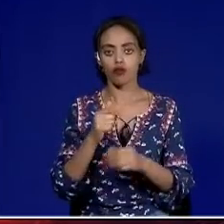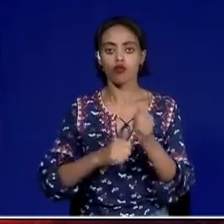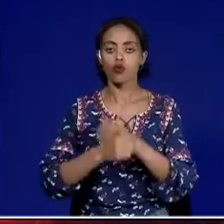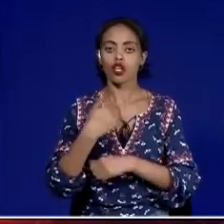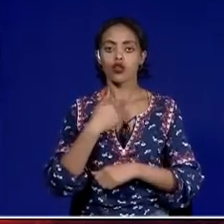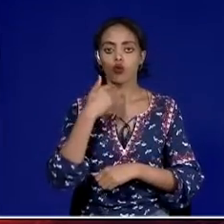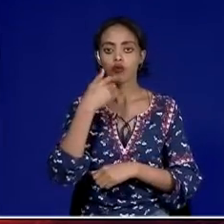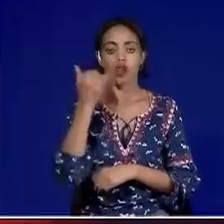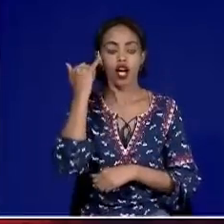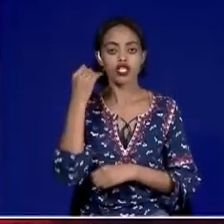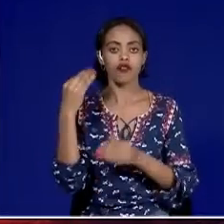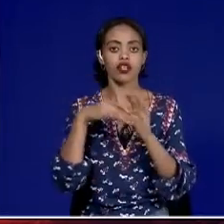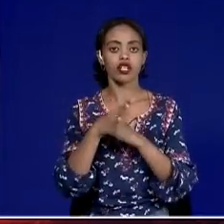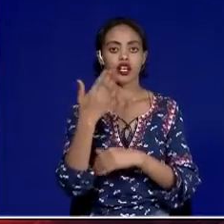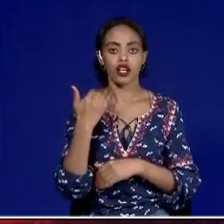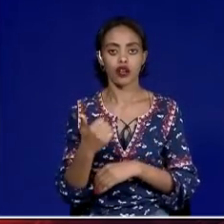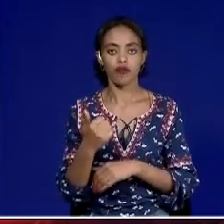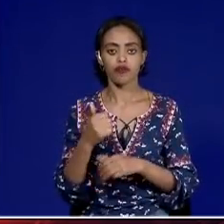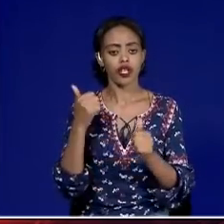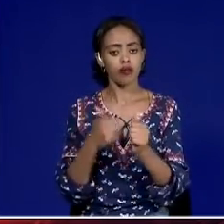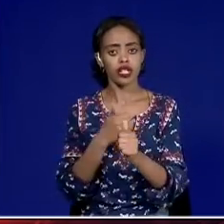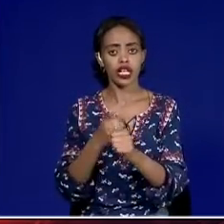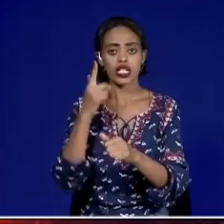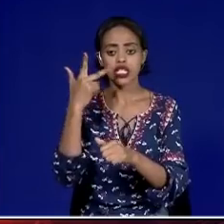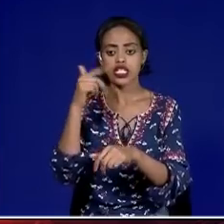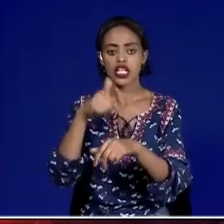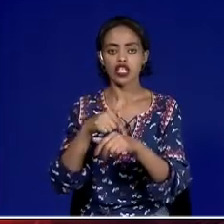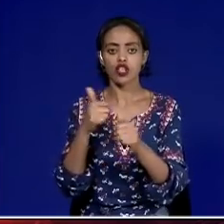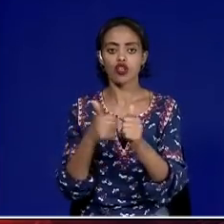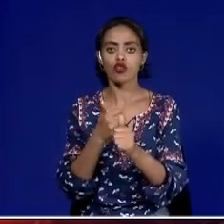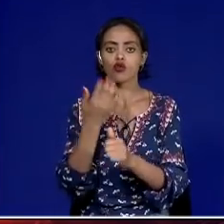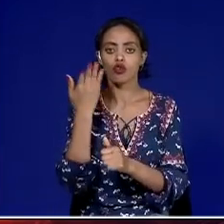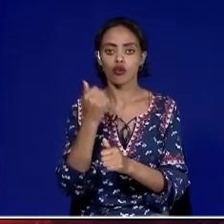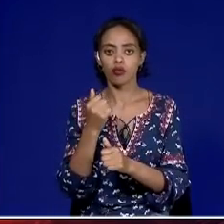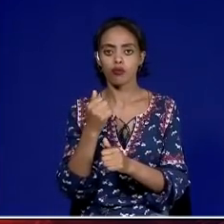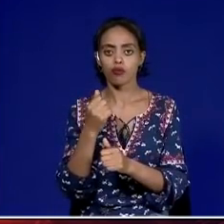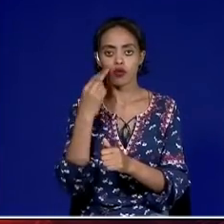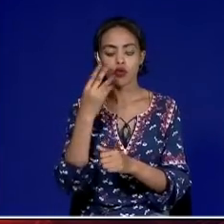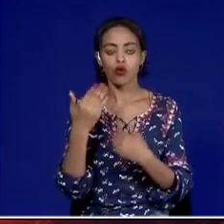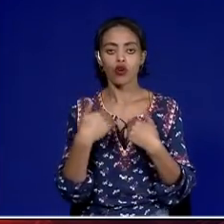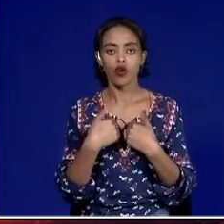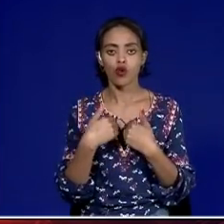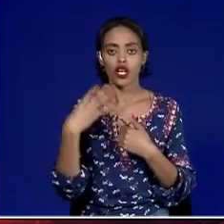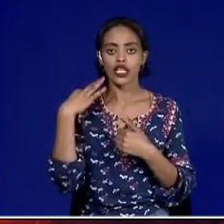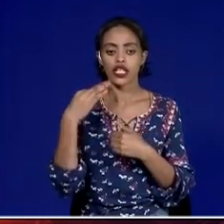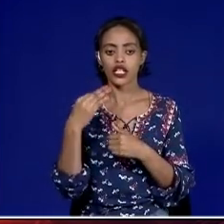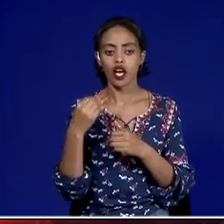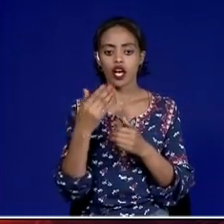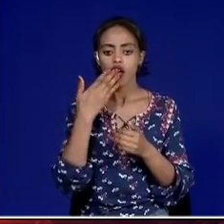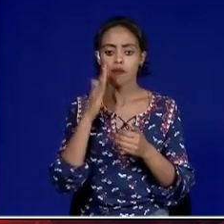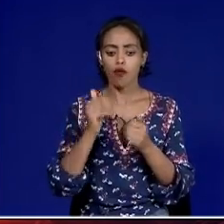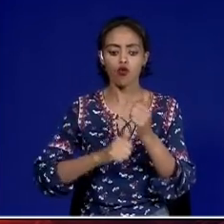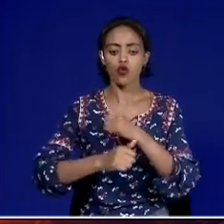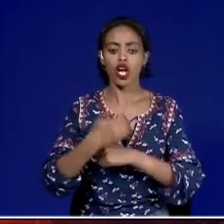بزبها الحساب عرينا تعنا وين مس يوم بتخاتها تل سلسلة زير يوم ويم تعنا سلسلة زير خير وخلوا نيت عنا تنقل هو ويو